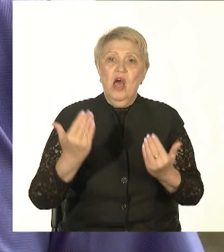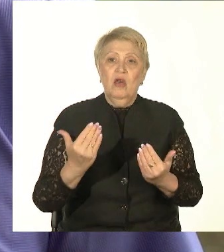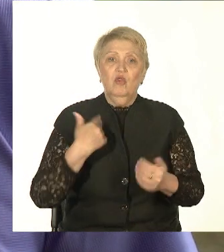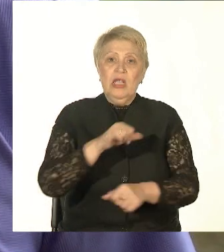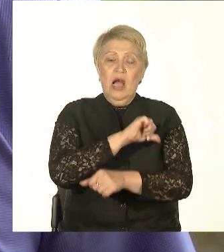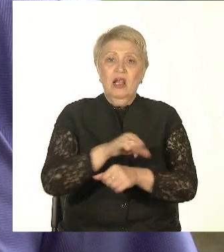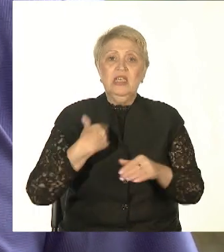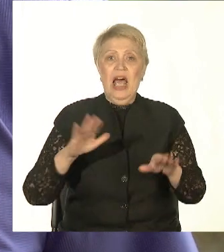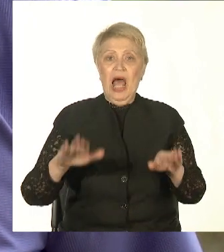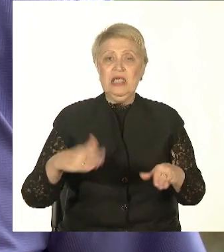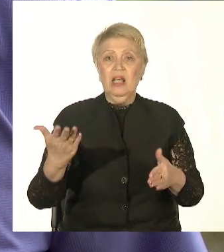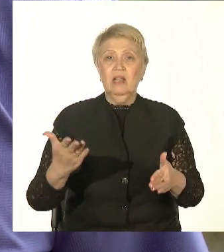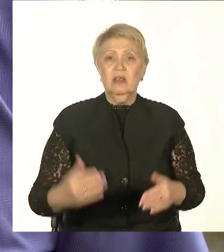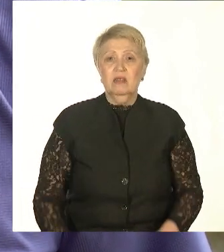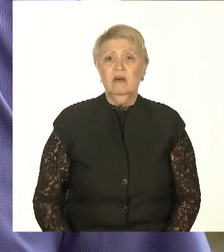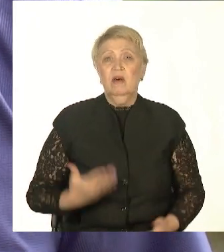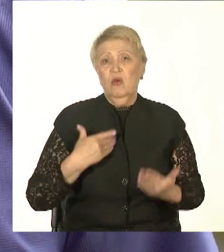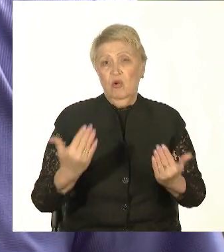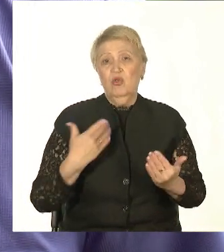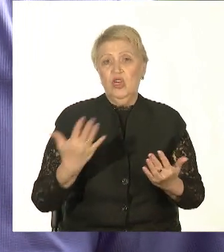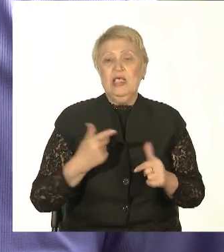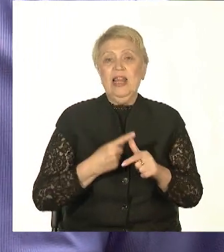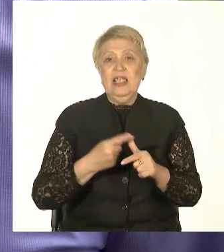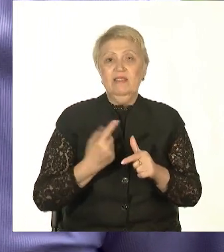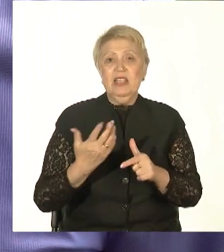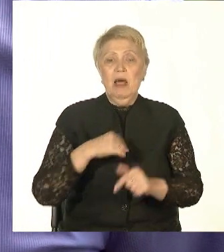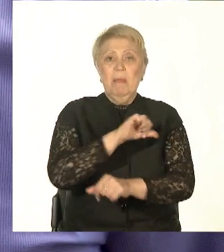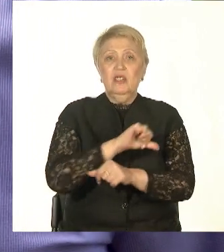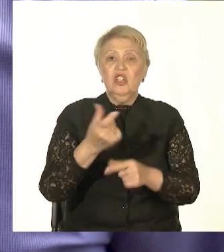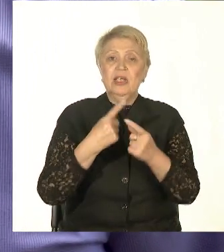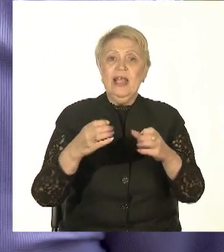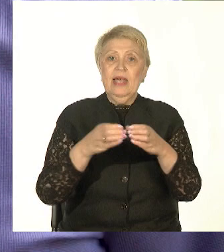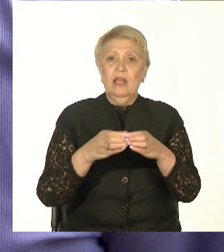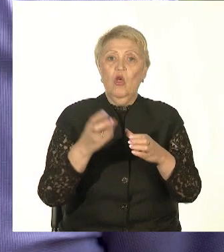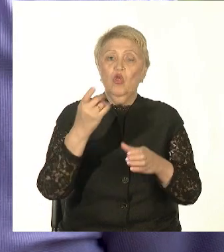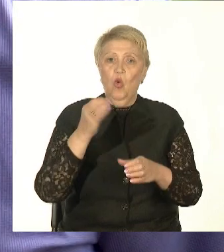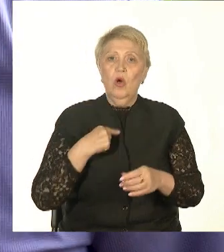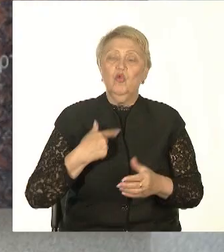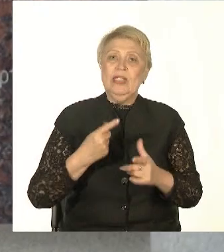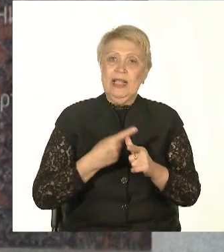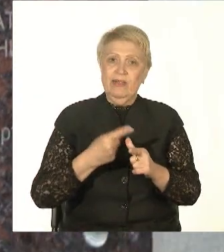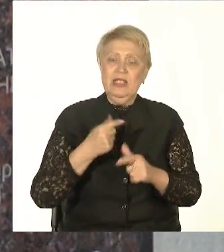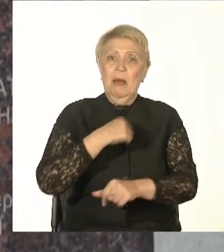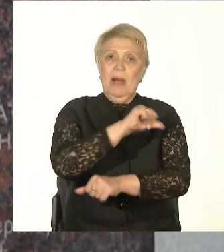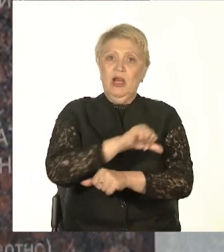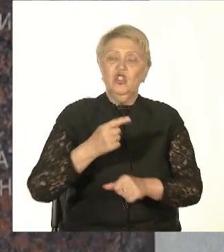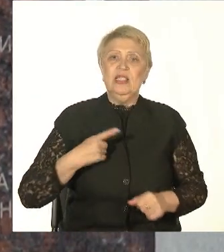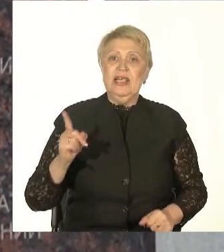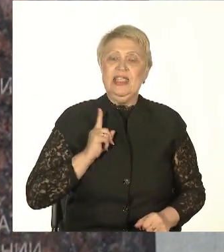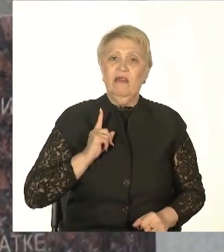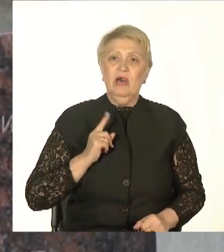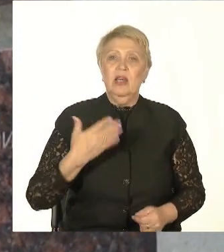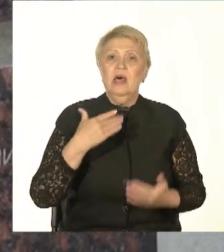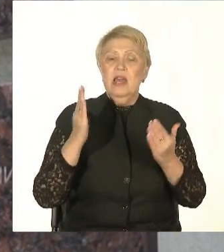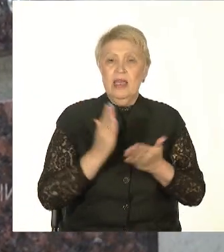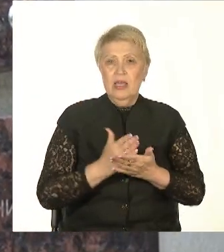границы. Хоть и называется сегодня пограничное отделение, но в скобках все равно называется пограничная застава. И на пограничных заставах,